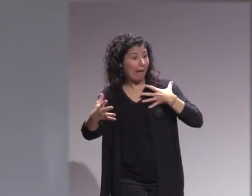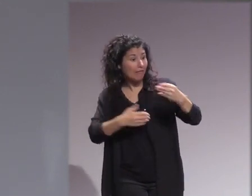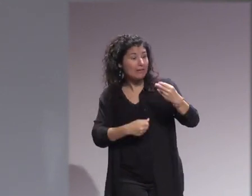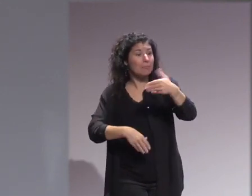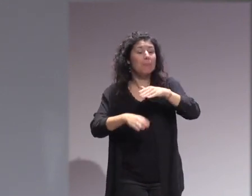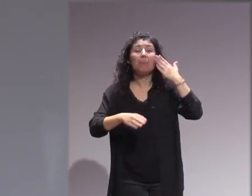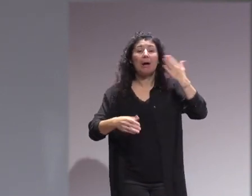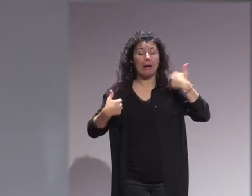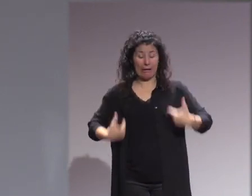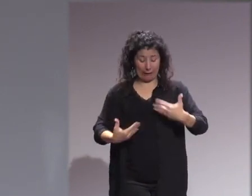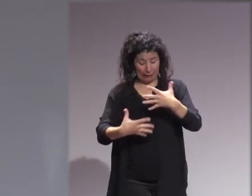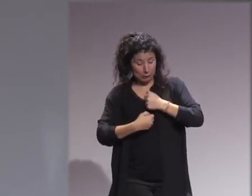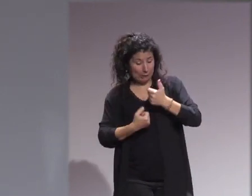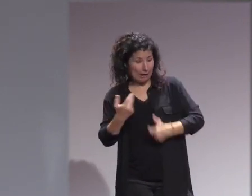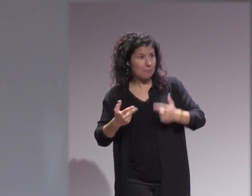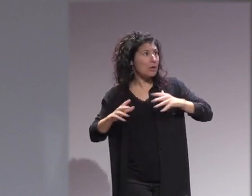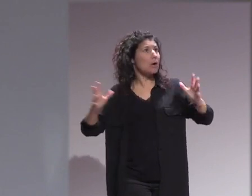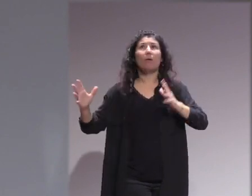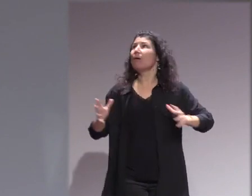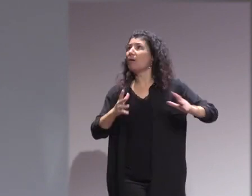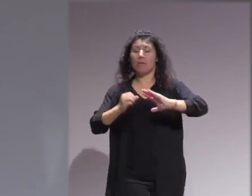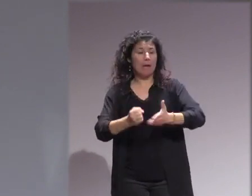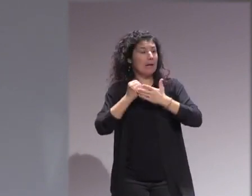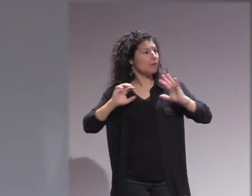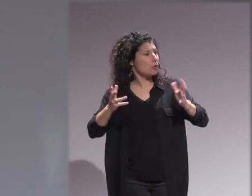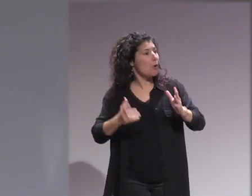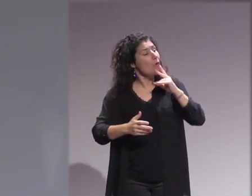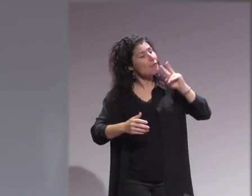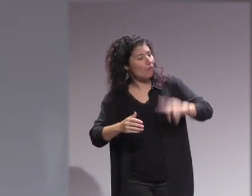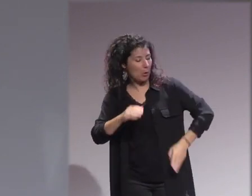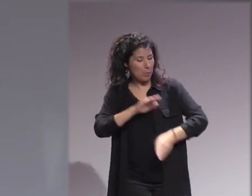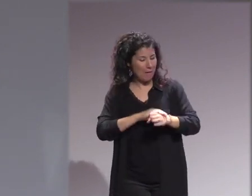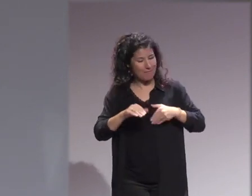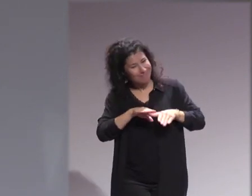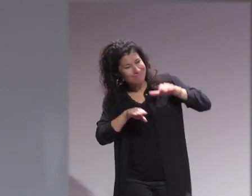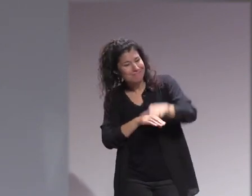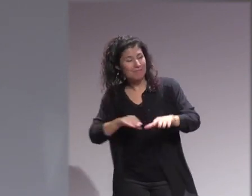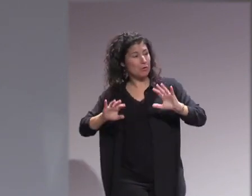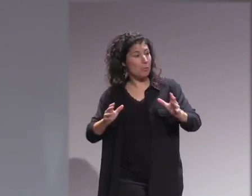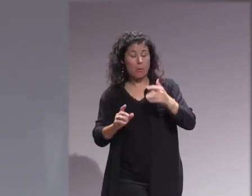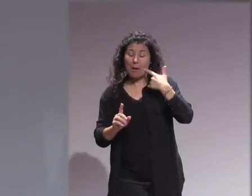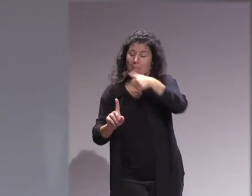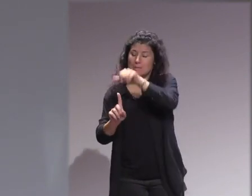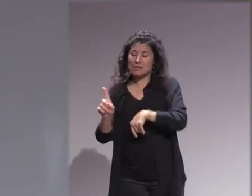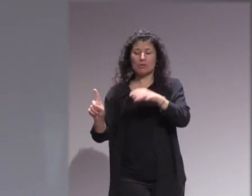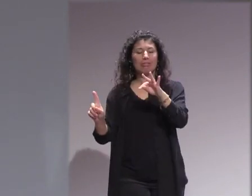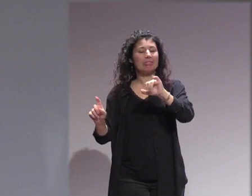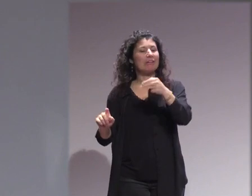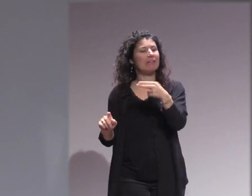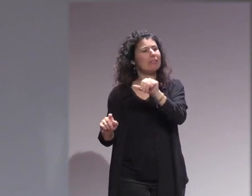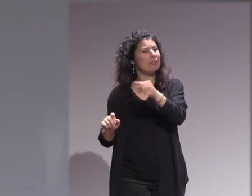de l'aide? Donc j'ai commencé en rendant hommage à Tinan qui est mort de mort subite, mais